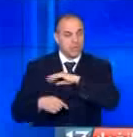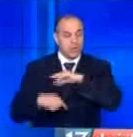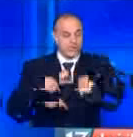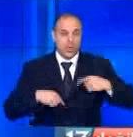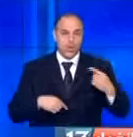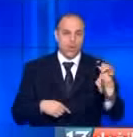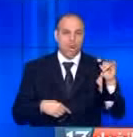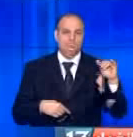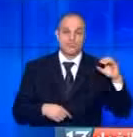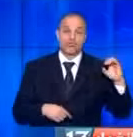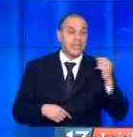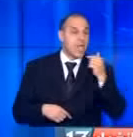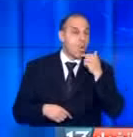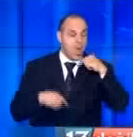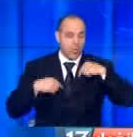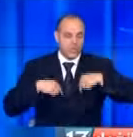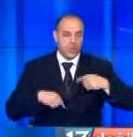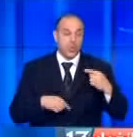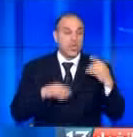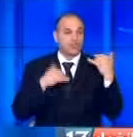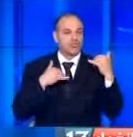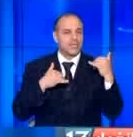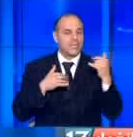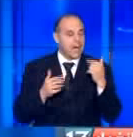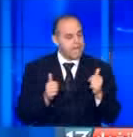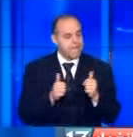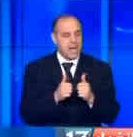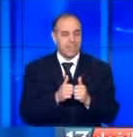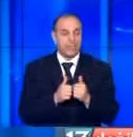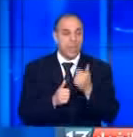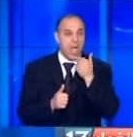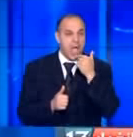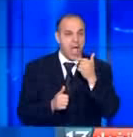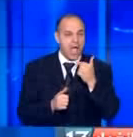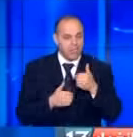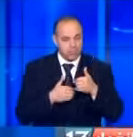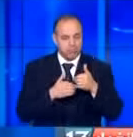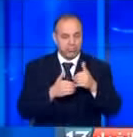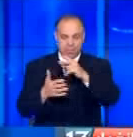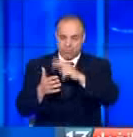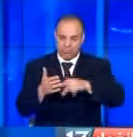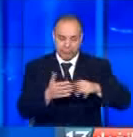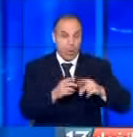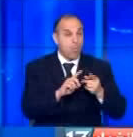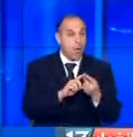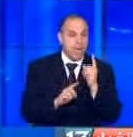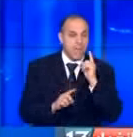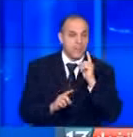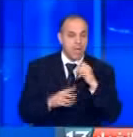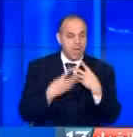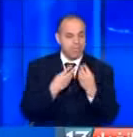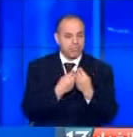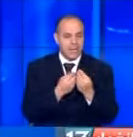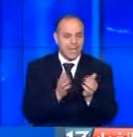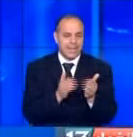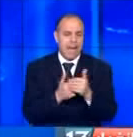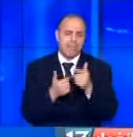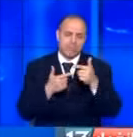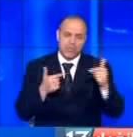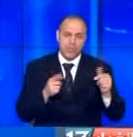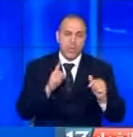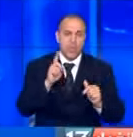إيد والوزير الأول الجزائري عبد الملك سلالة، لتتوج باتفاقيات هامة تشمل قطاعات عدة، منها